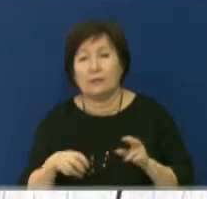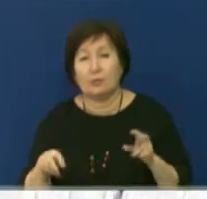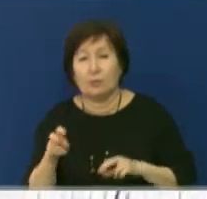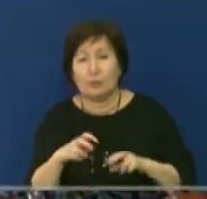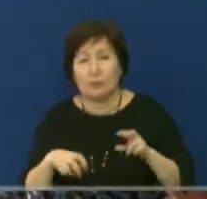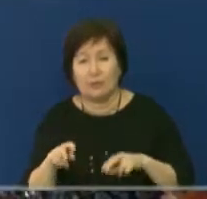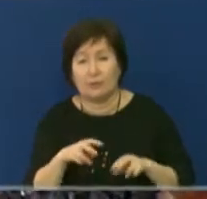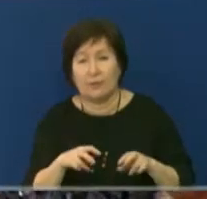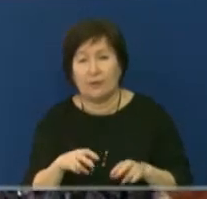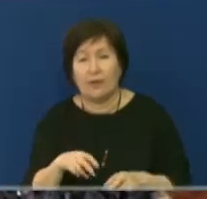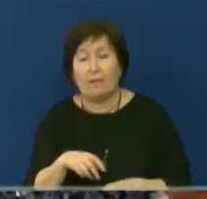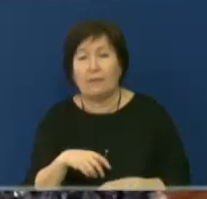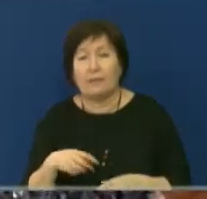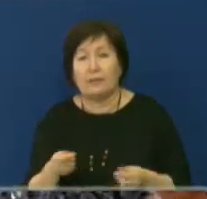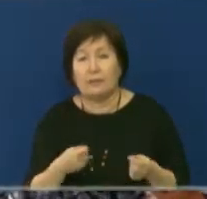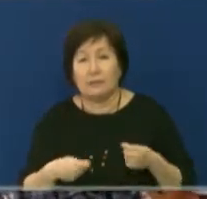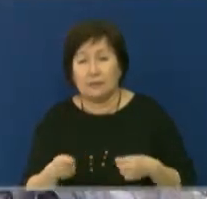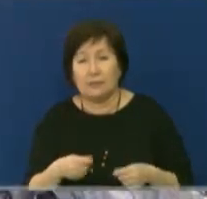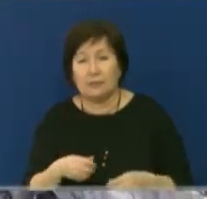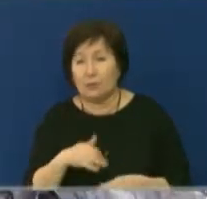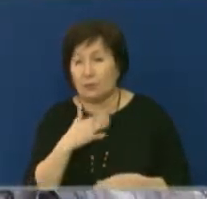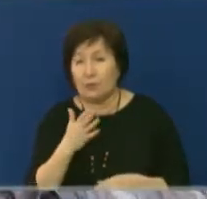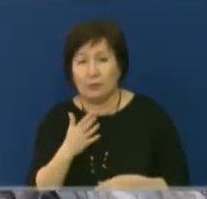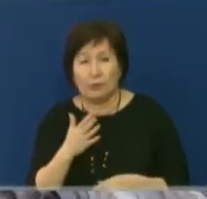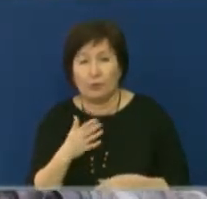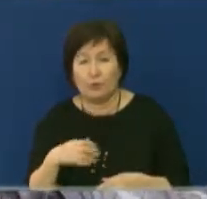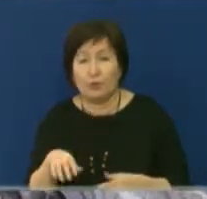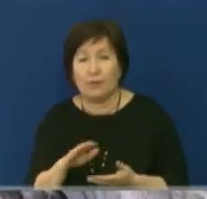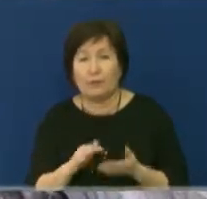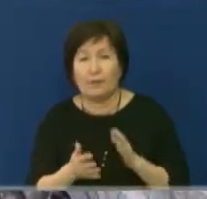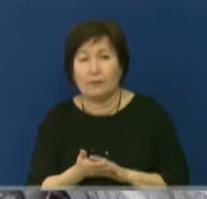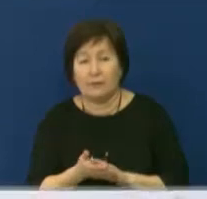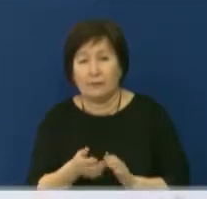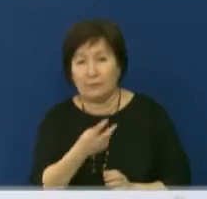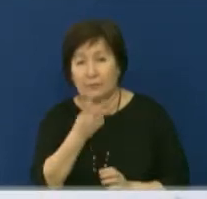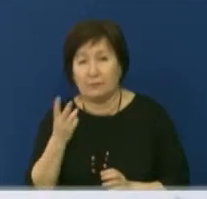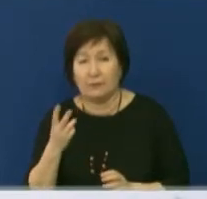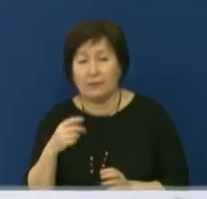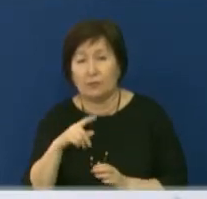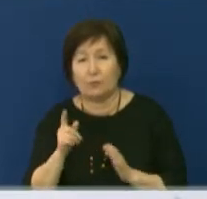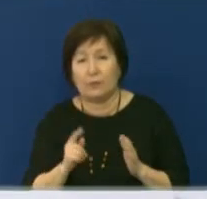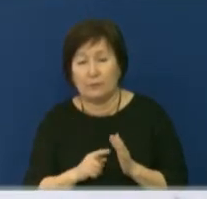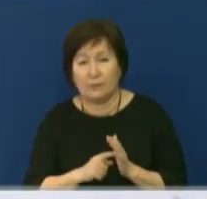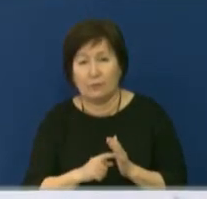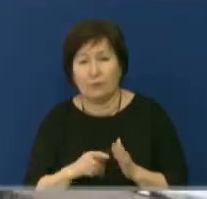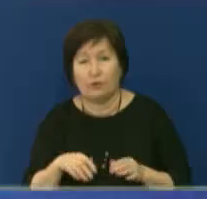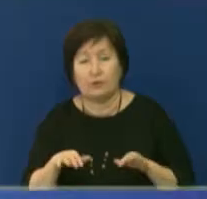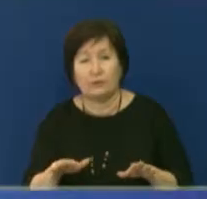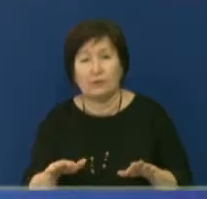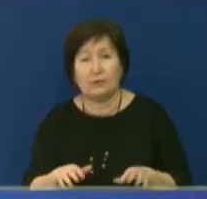удалось договориться о поставках природного газа из соседнего Зайсанского района. Евгений Проскурин, Ержан Жакып, Серик Нуртаза, телеканал